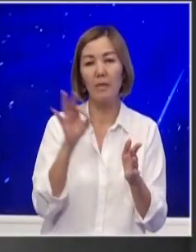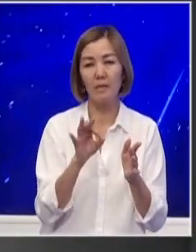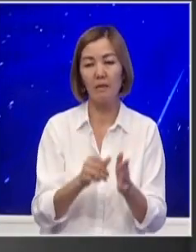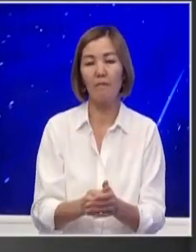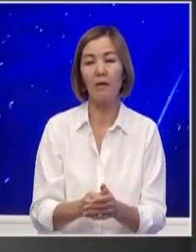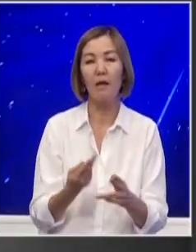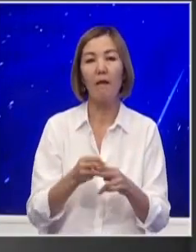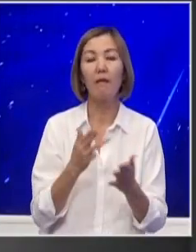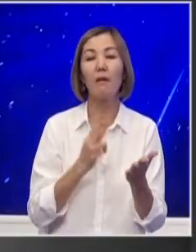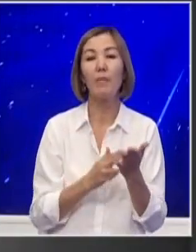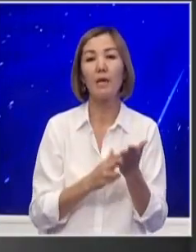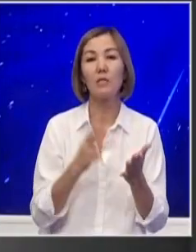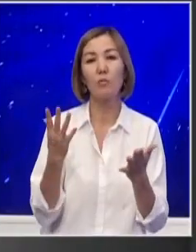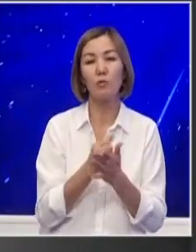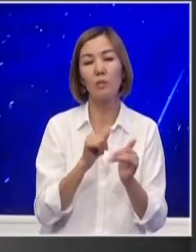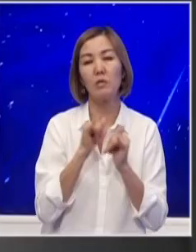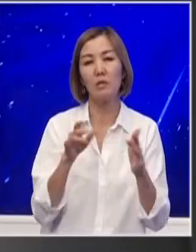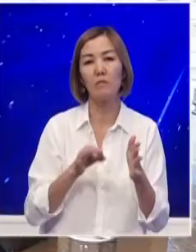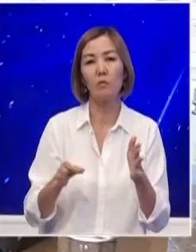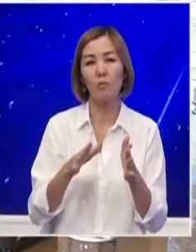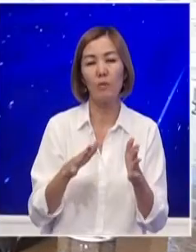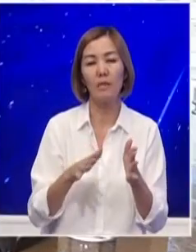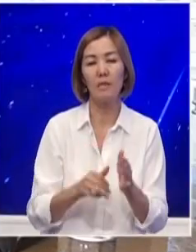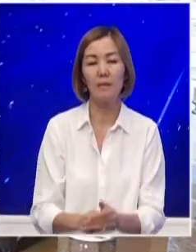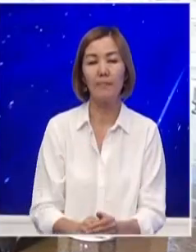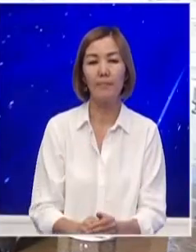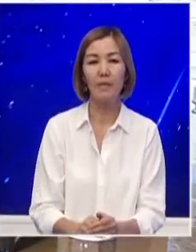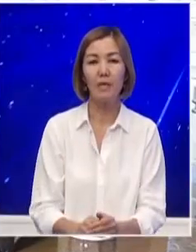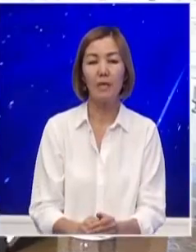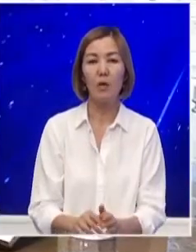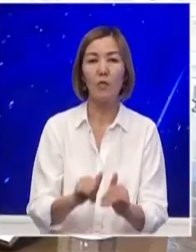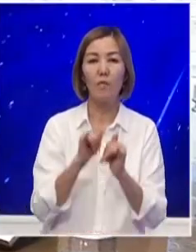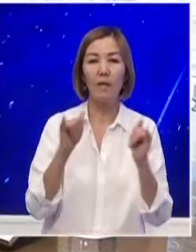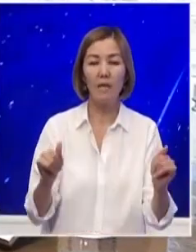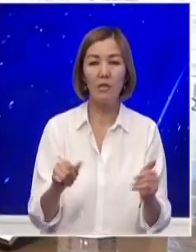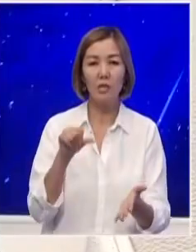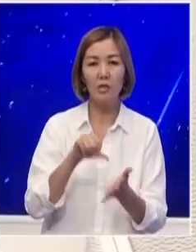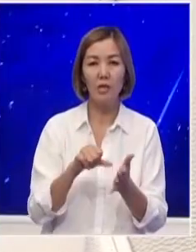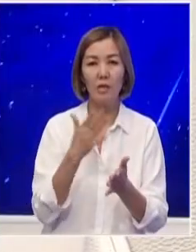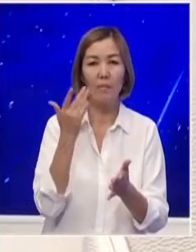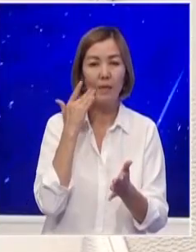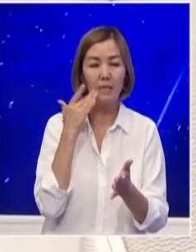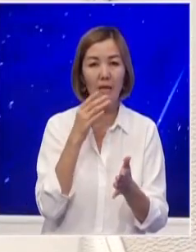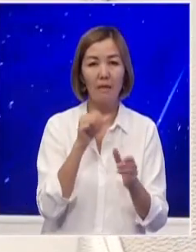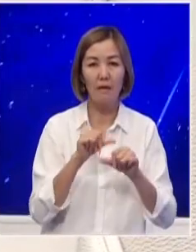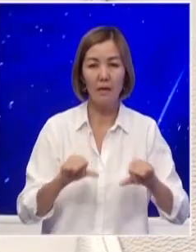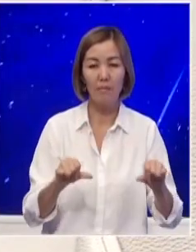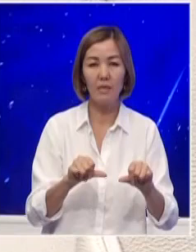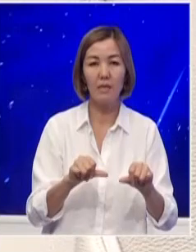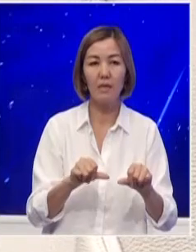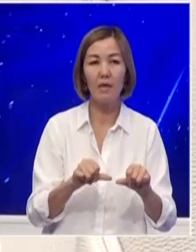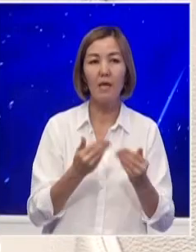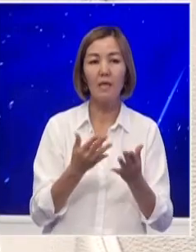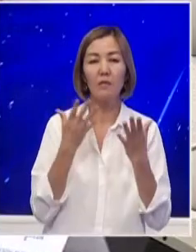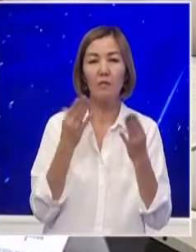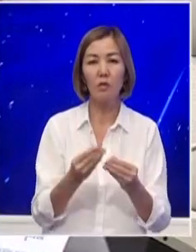107,1%, а это показатель успешного развития области. Вместе с тем увеличилось и число членов 4 постоянных комиссий при Маслихате. На